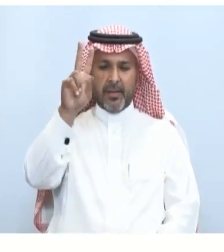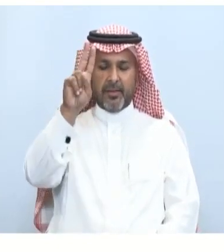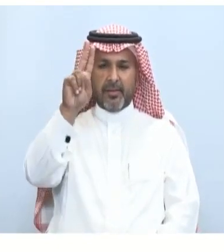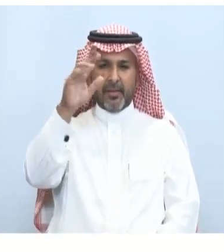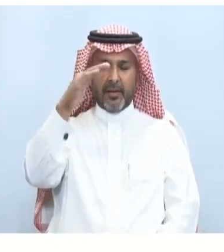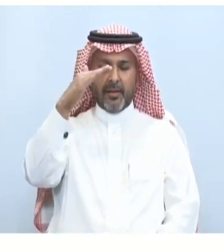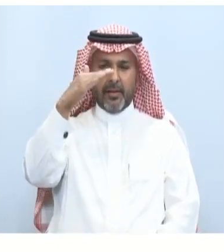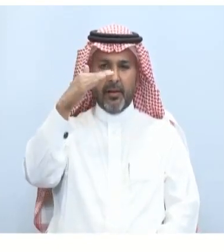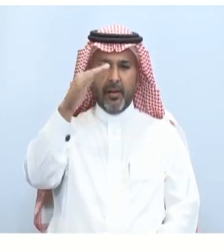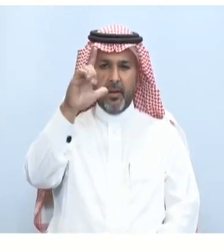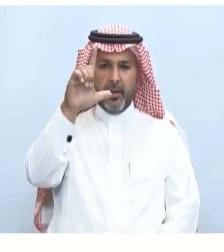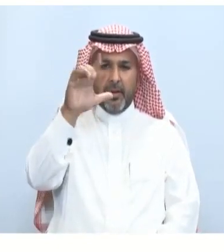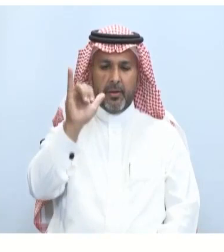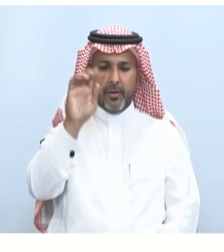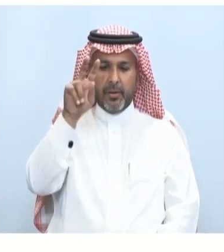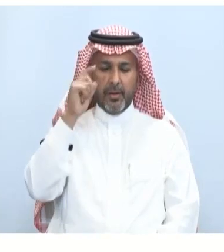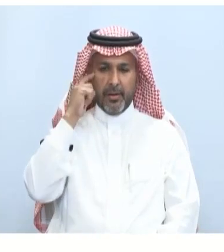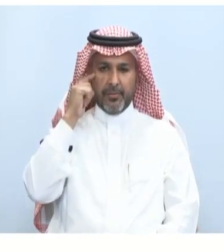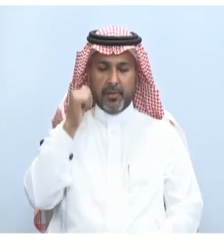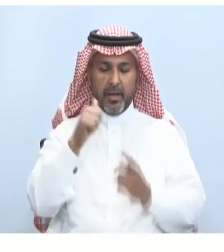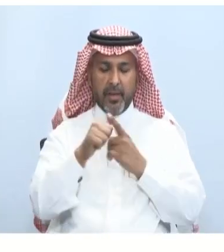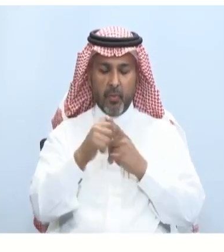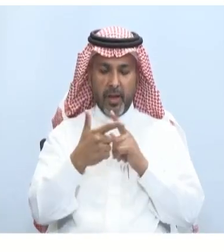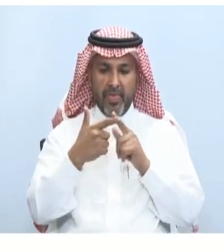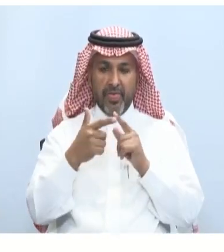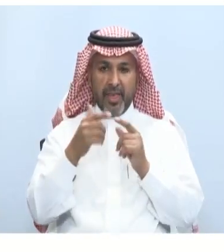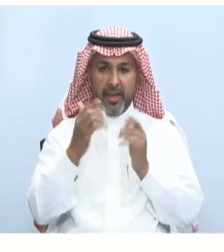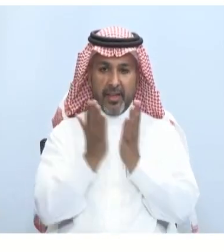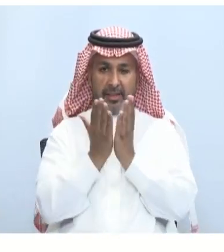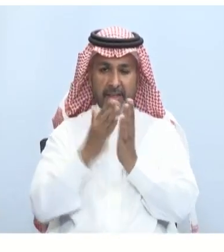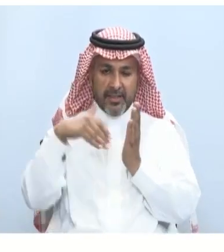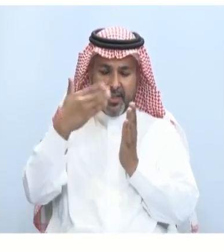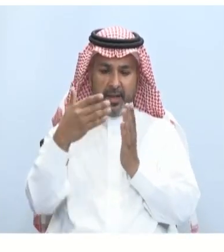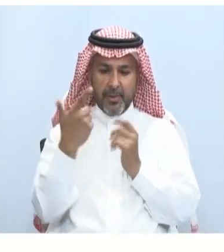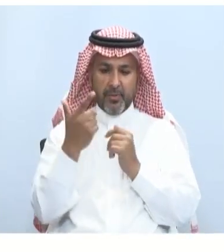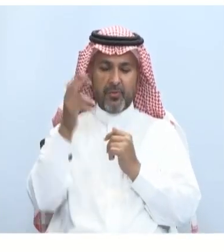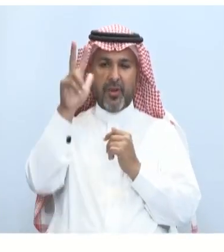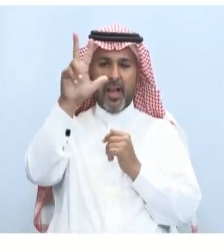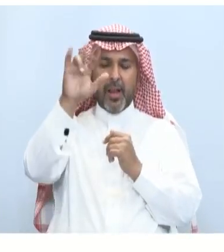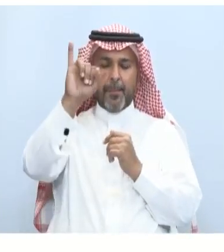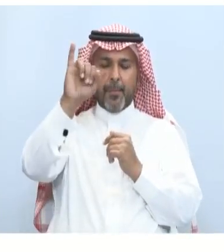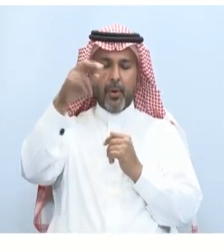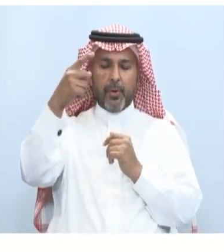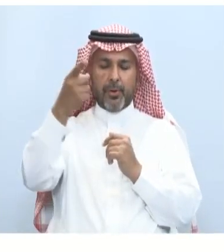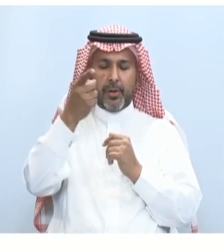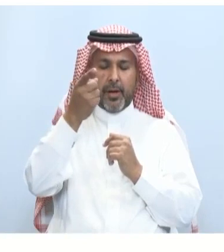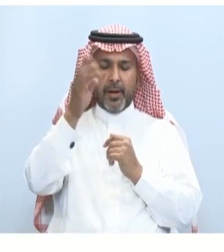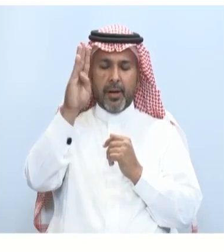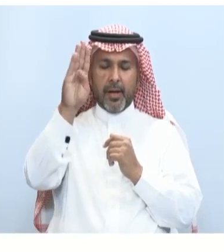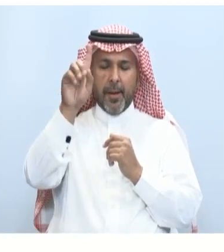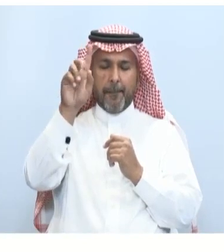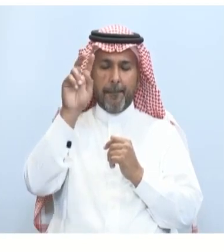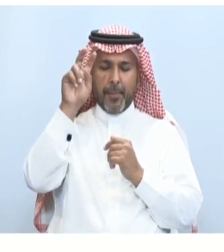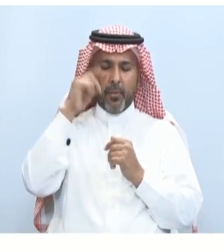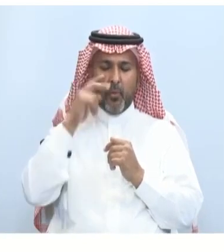في الحصه الثانيه راح نجري العمليات على الاعداد المركبه وبنشوف الفرق بين الاعداد التخيليه